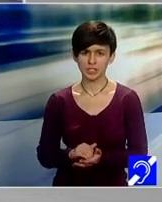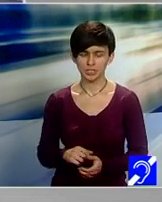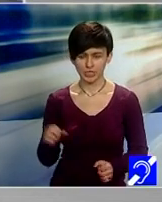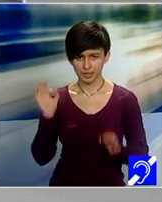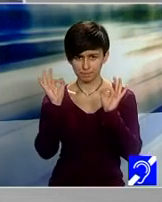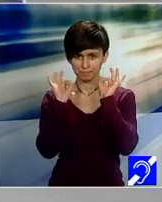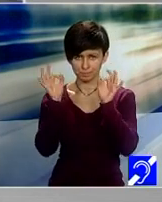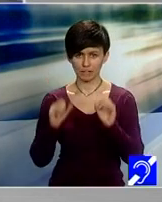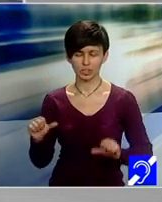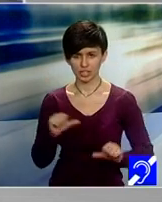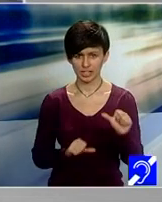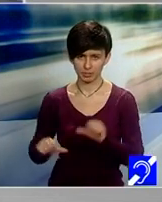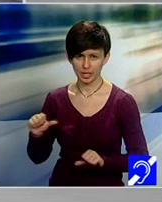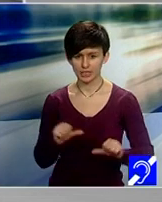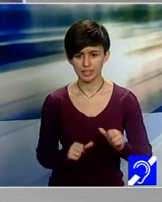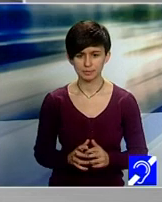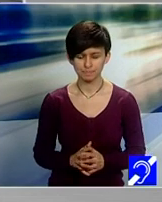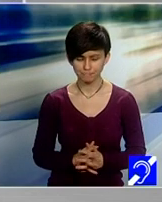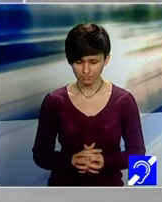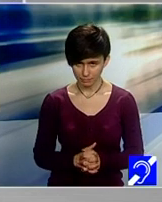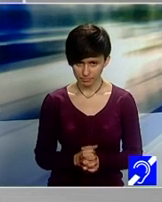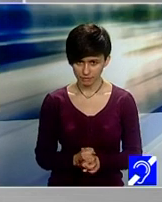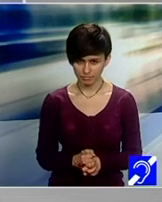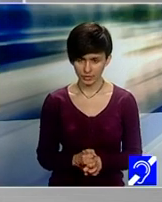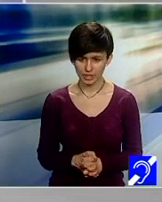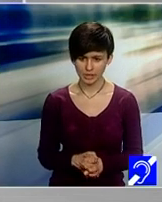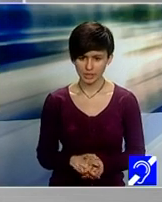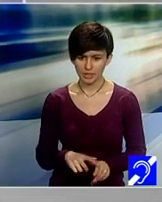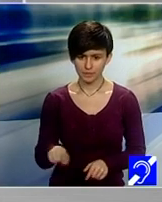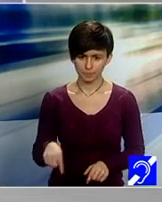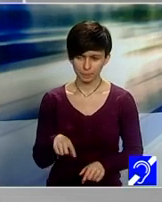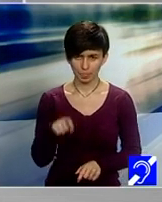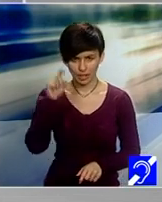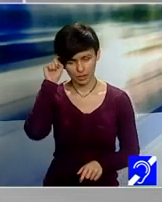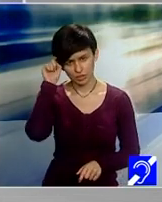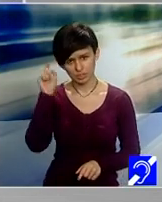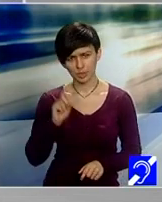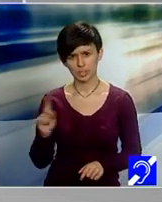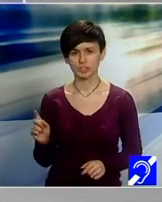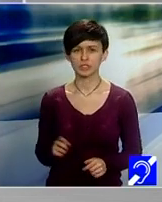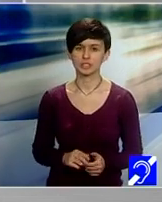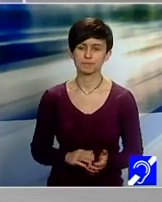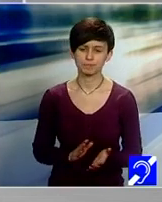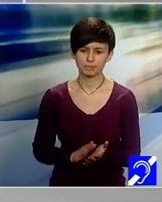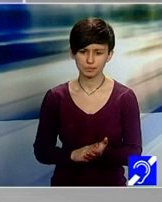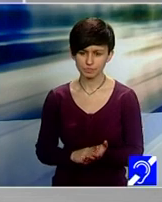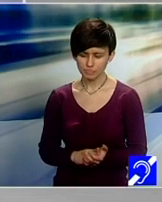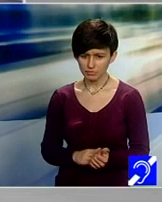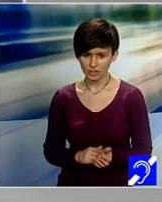s-a dat astfel de directivă? Nu, noi considerăm că nu e nicio motivație, este absolut nedrept. Sau